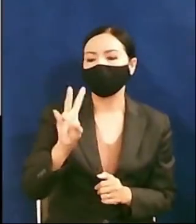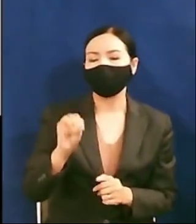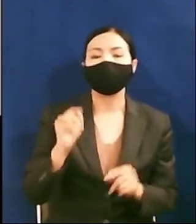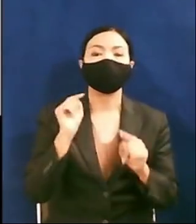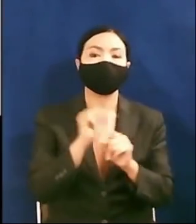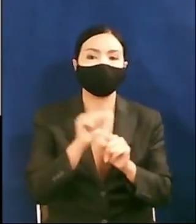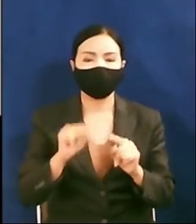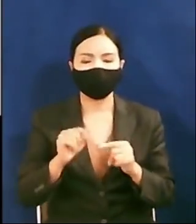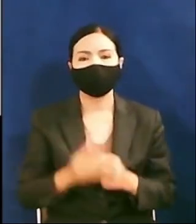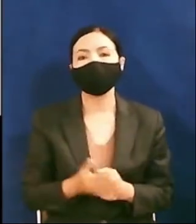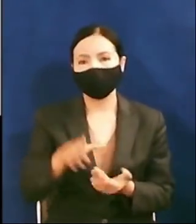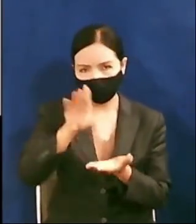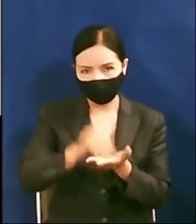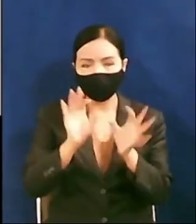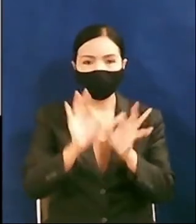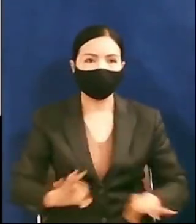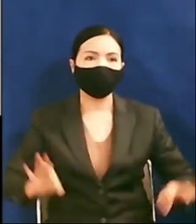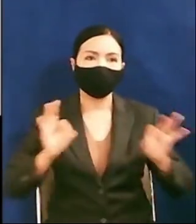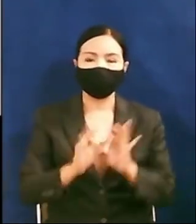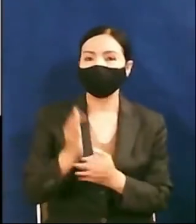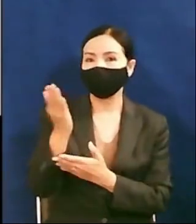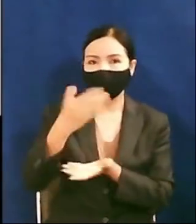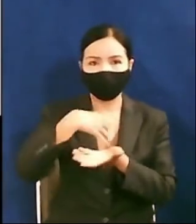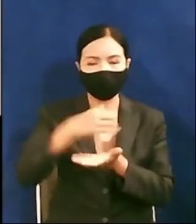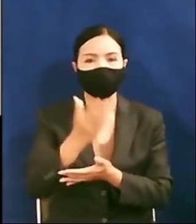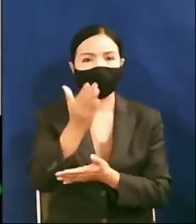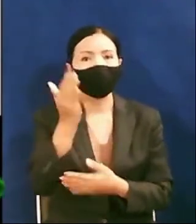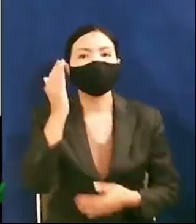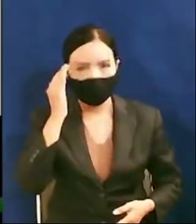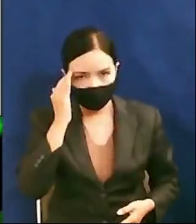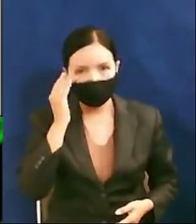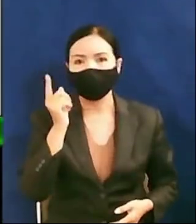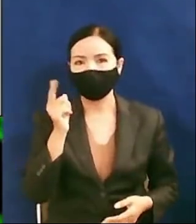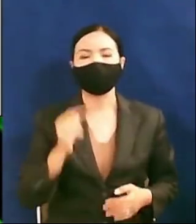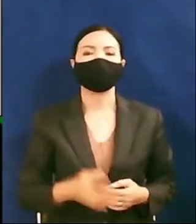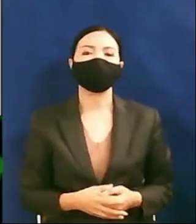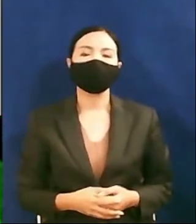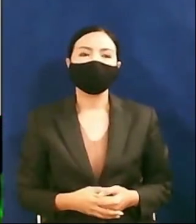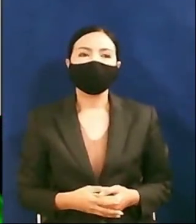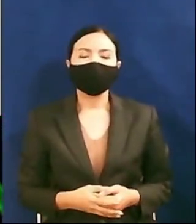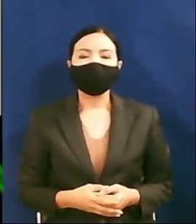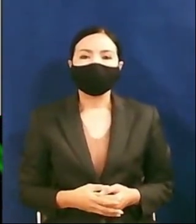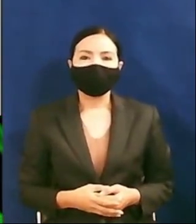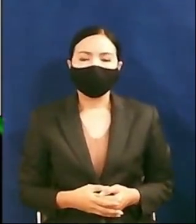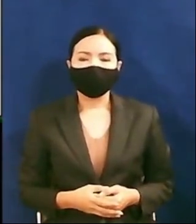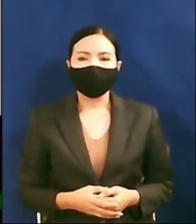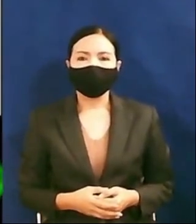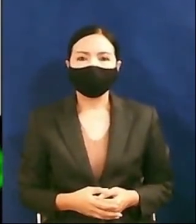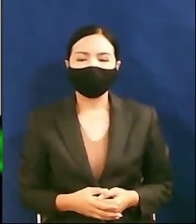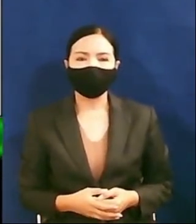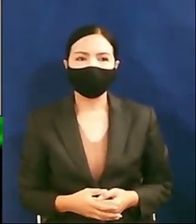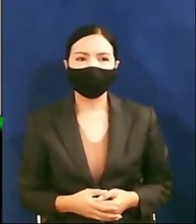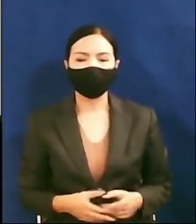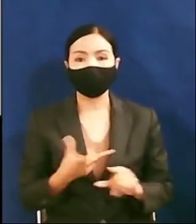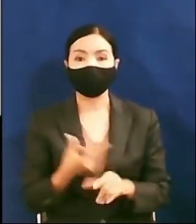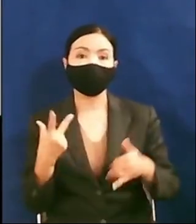ะครับอันนี้ก็คงเป็นข้อมูลสำคัญที่อยากจะเรียนให้ทราบนะครับสำหรับในแง่ของประสิทธิผลของการ